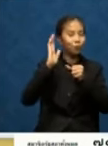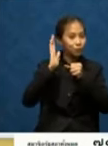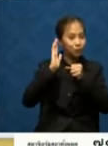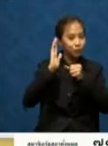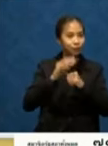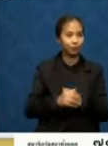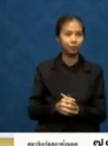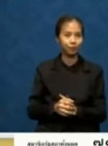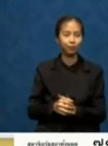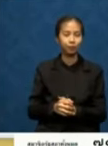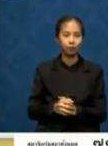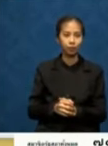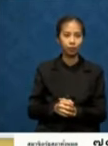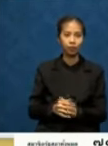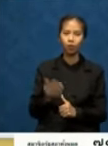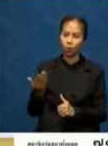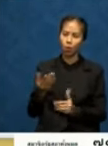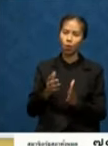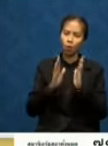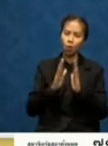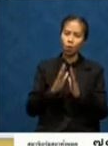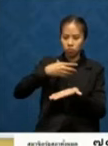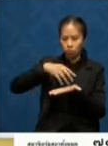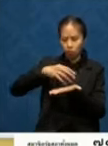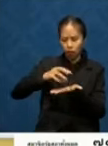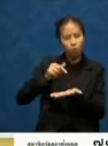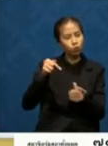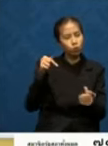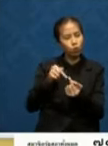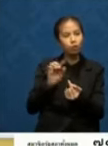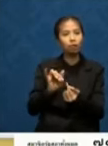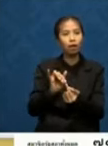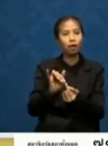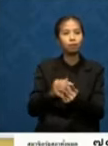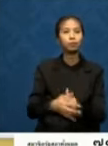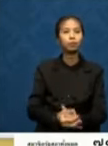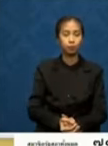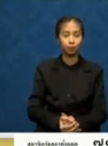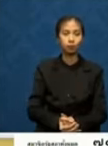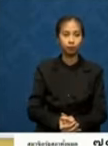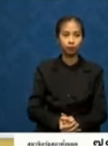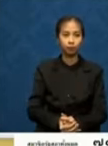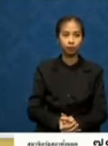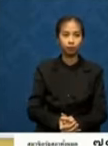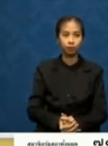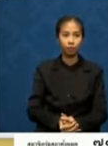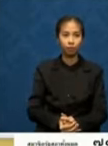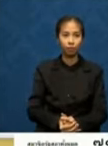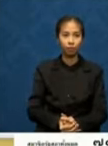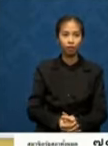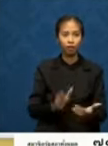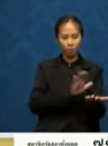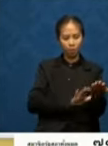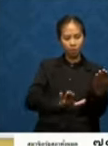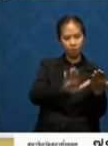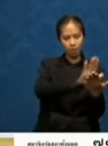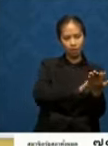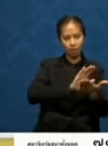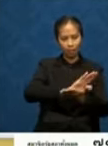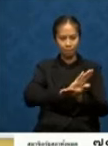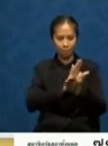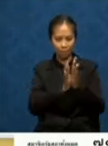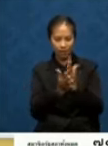ไม่มีใครที่พูดอย่างเจาะจงลงไปก็คือการเปลี่ยนแปลงทางภูมิรัฐศาสตร์เศรษฐกิ